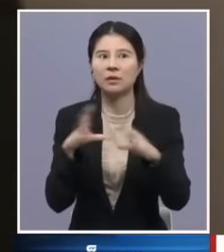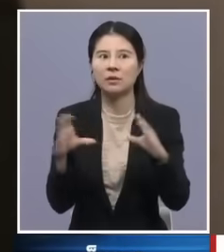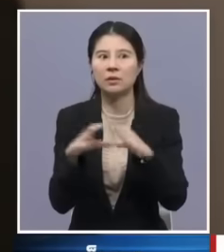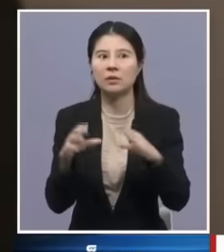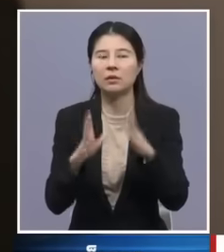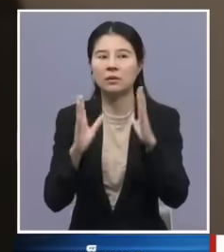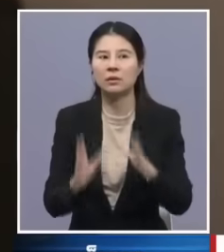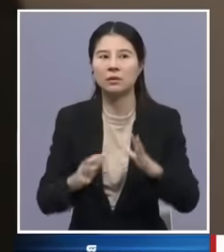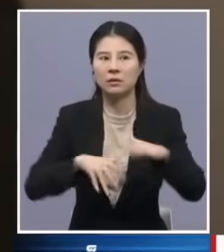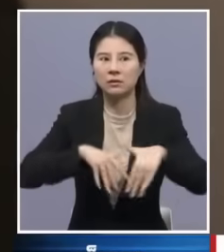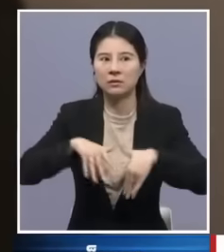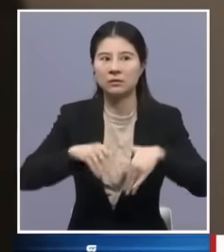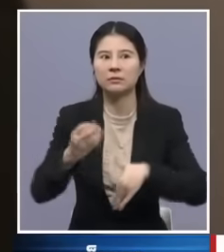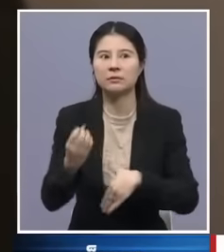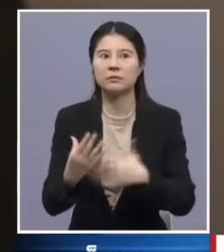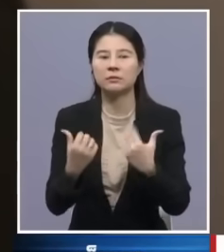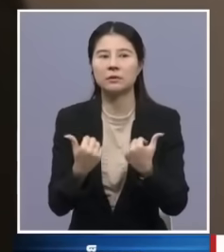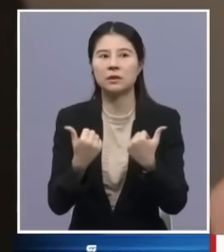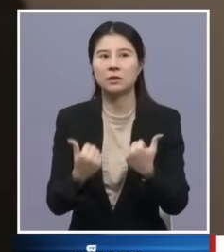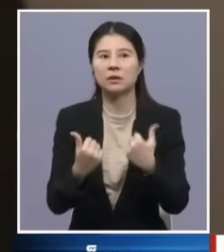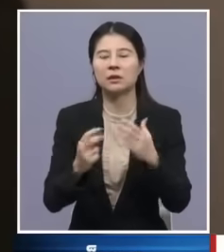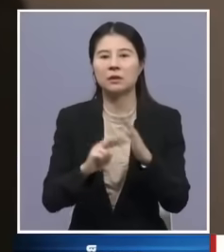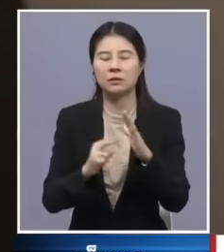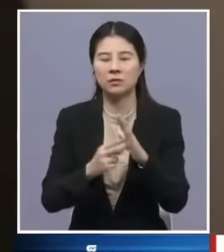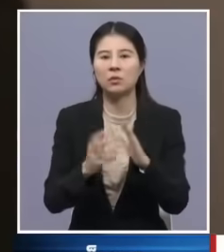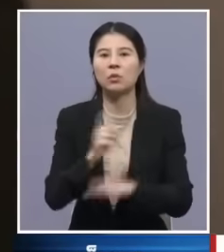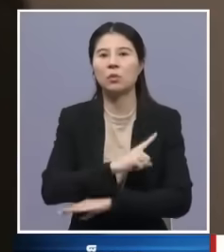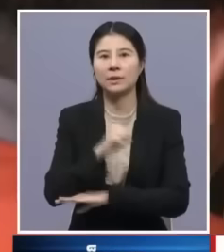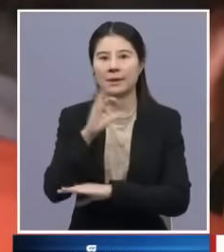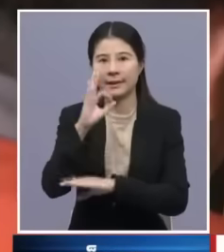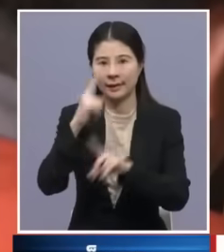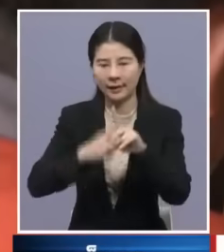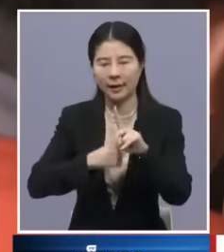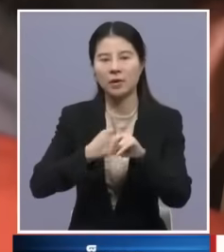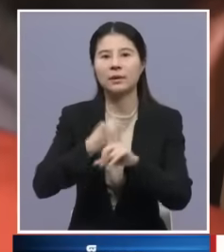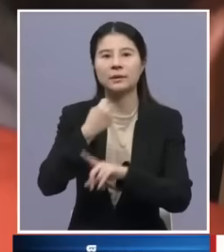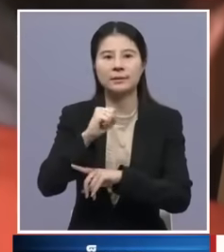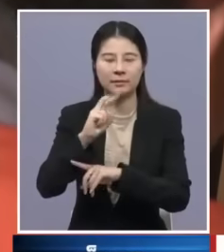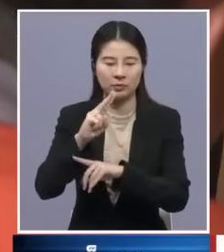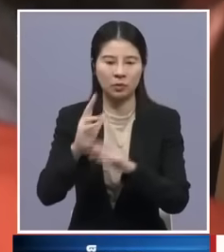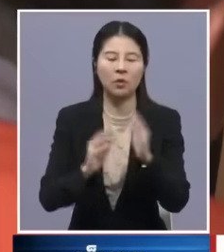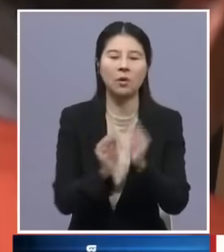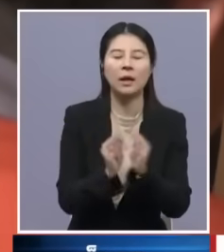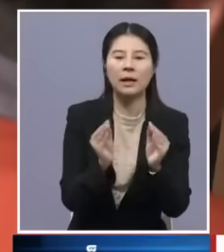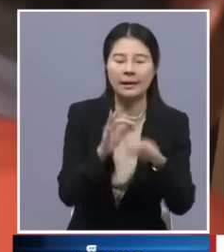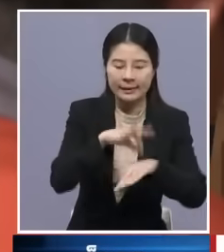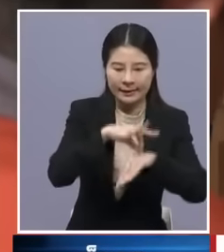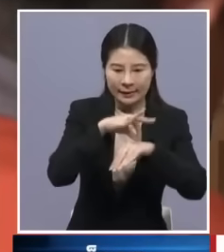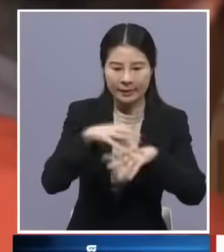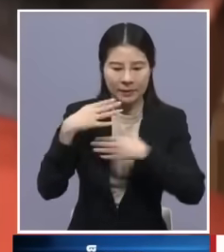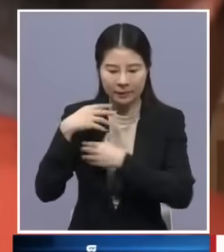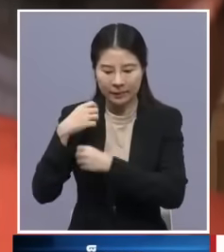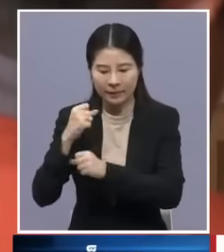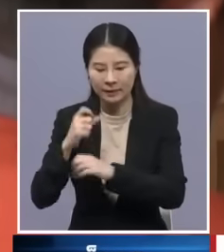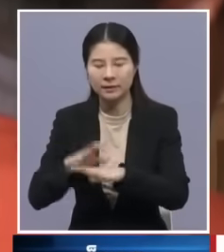สียงประชาชนให้มากที่สุดอันนี้คงต้องลุ้นกันนะครับ9ธันวาคมนี ้ ว่าแคนดิเดตหัวหน้าหญิงของประชาธิปัตย์จะฝ่าด่านสำคั